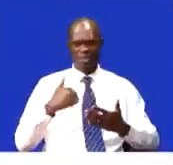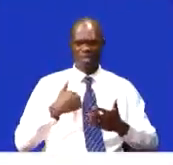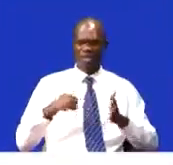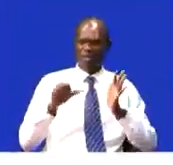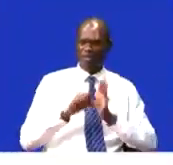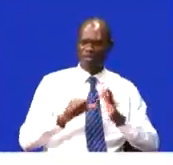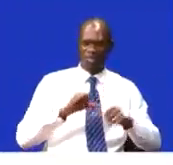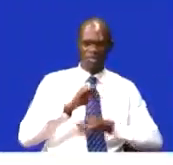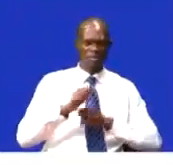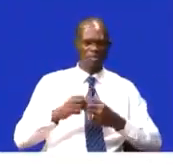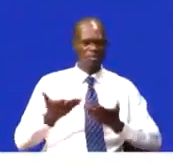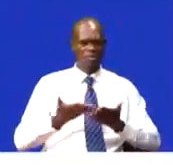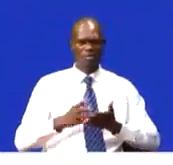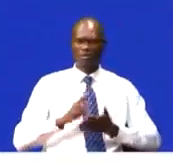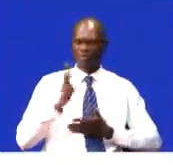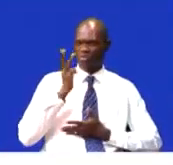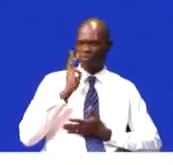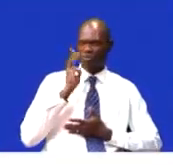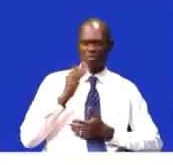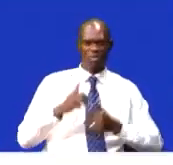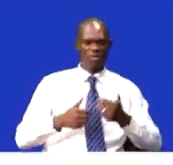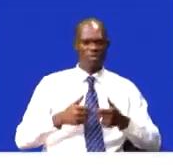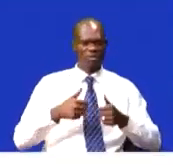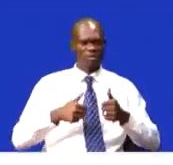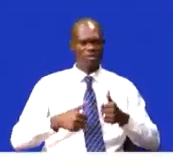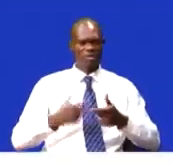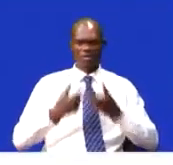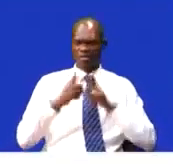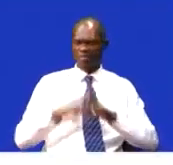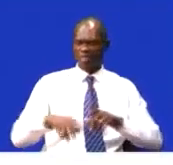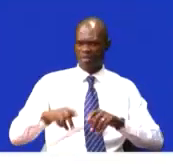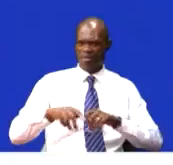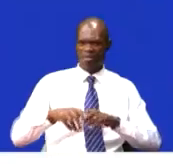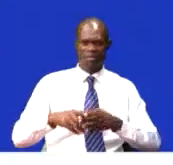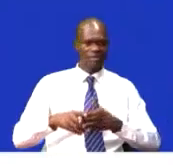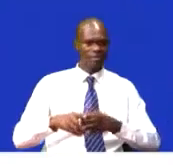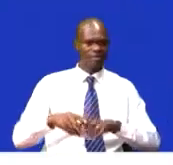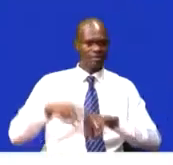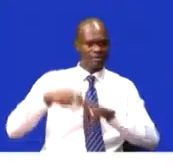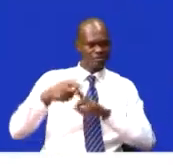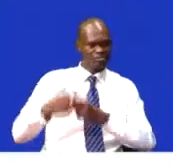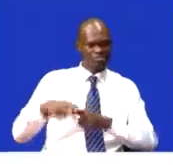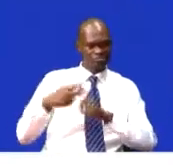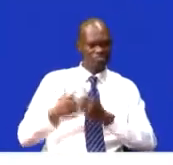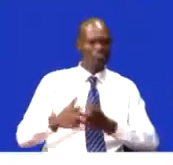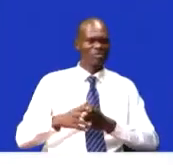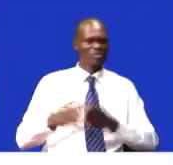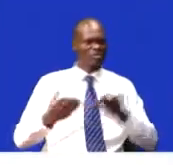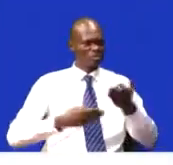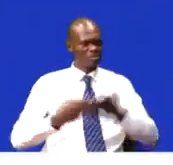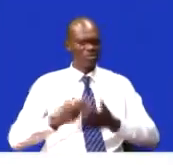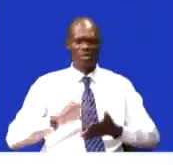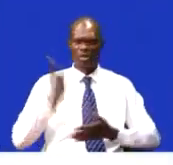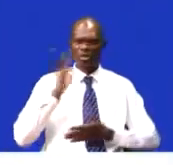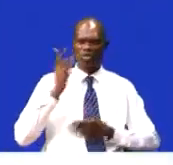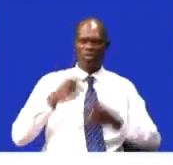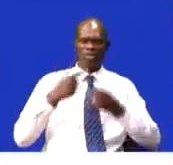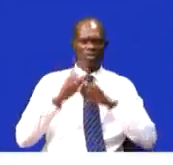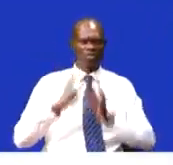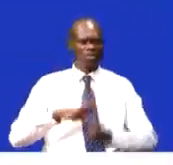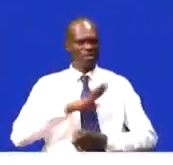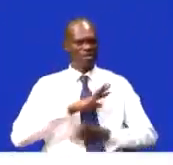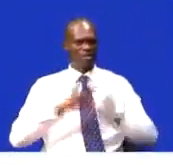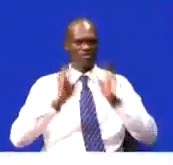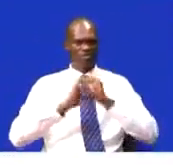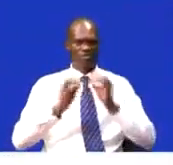en supply mar pi. Ano osetem nyaka ool ma kawuoto supply wadhi pigo. To mano pod ne ok oromo.